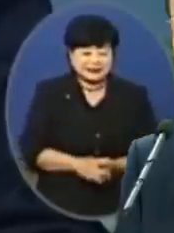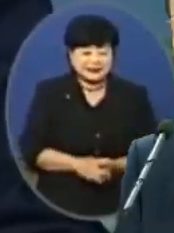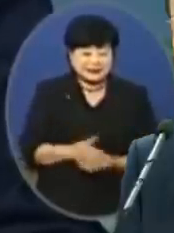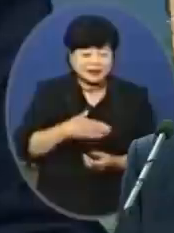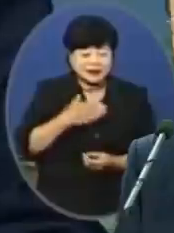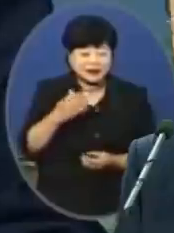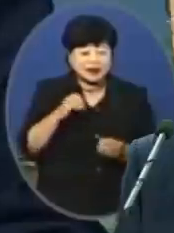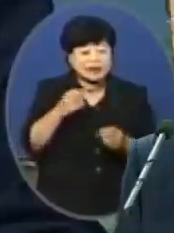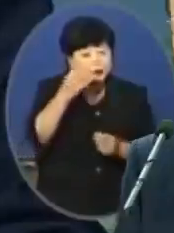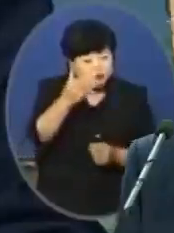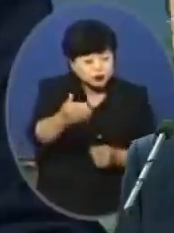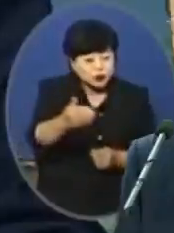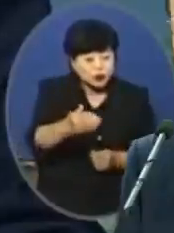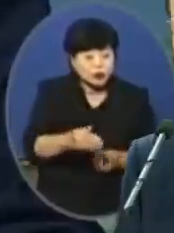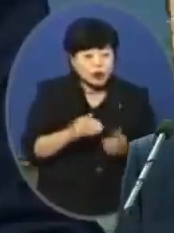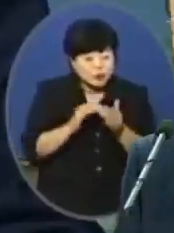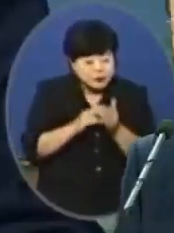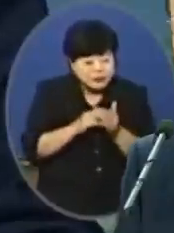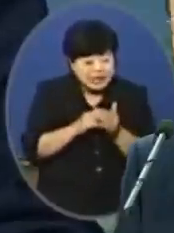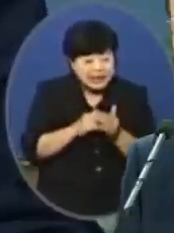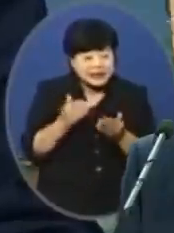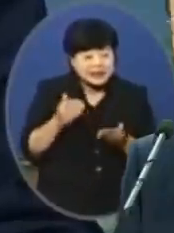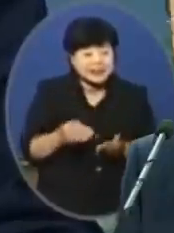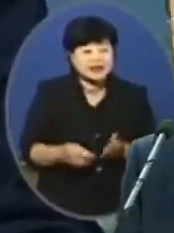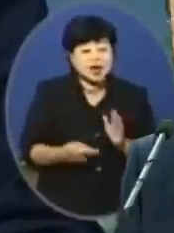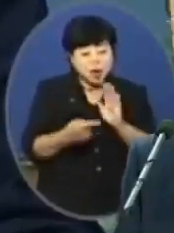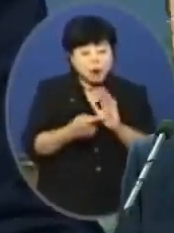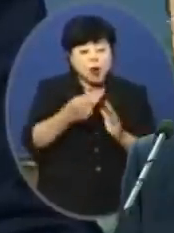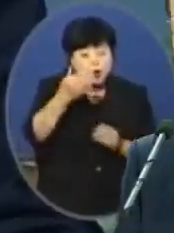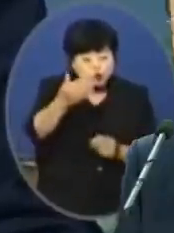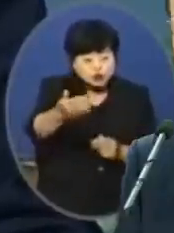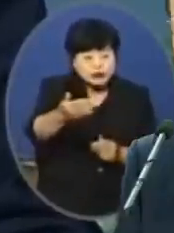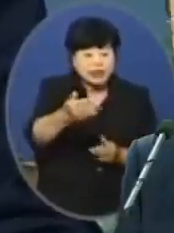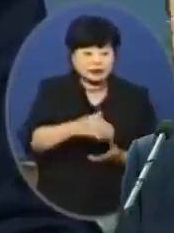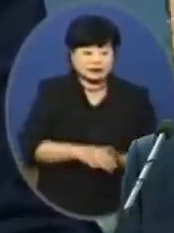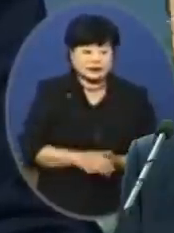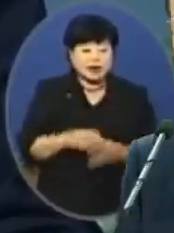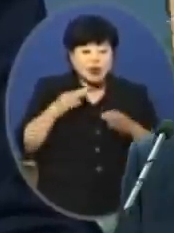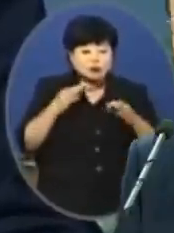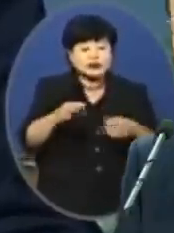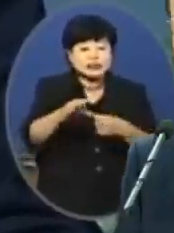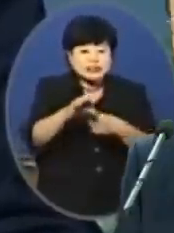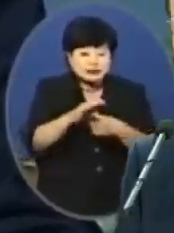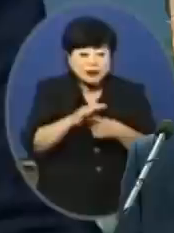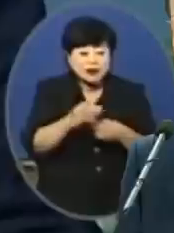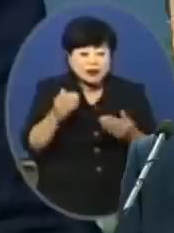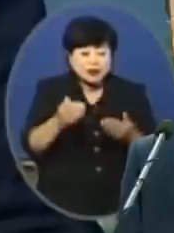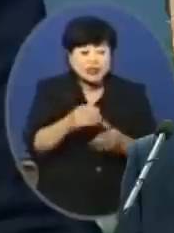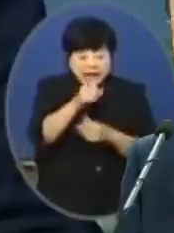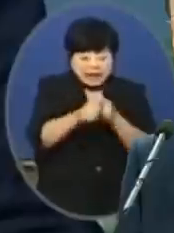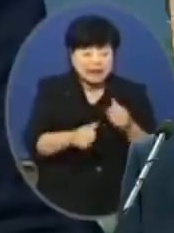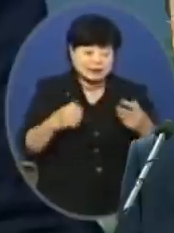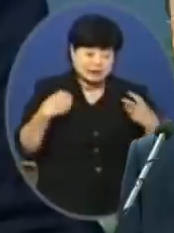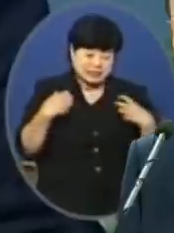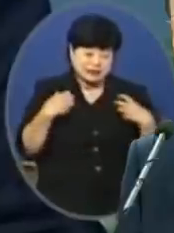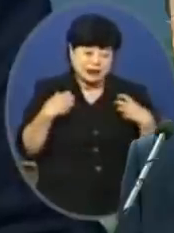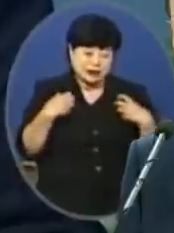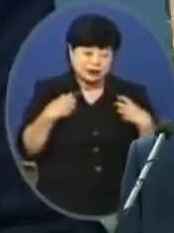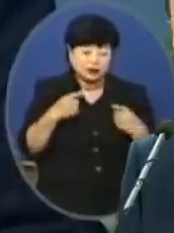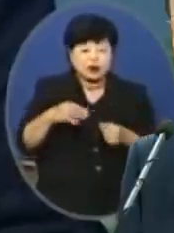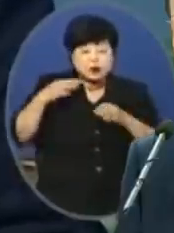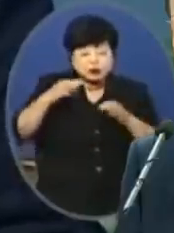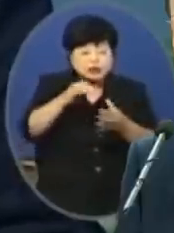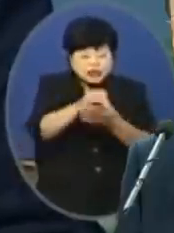내가 내게 응답하겠고 내가 알지 못한 크고 비밀한 일을 보여주리라. 네가 부르시자면 일은 내가 하고 너는 나에게 자꾸